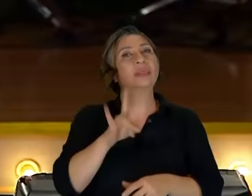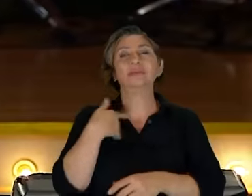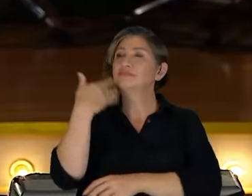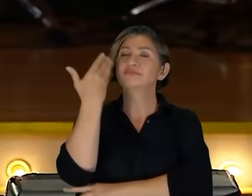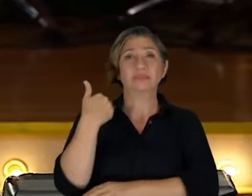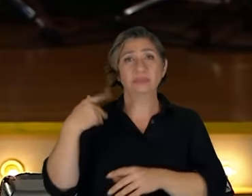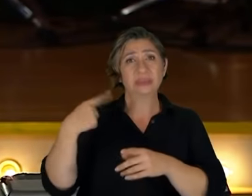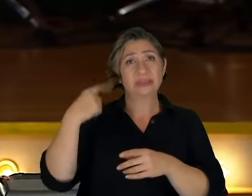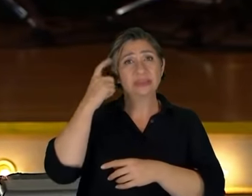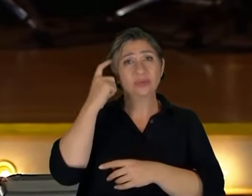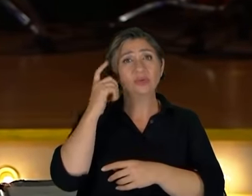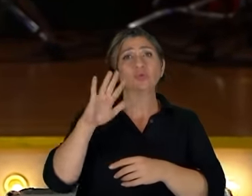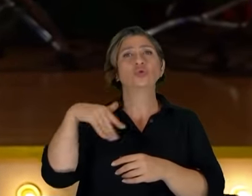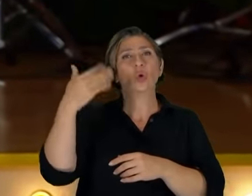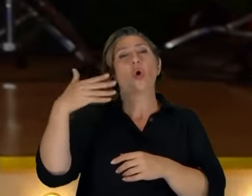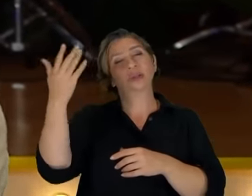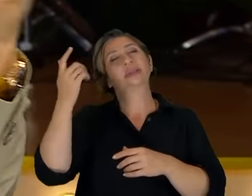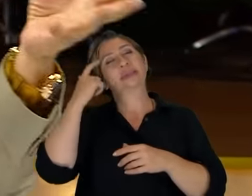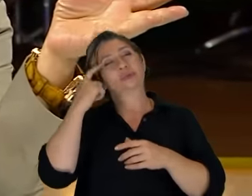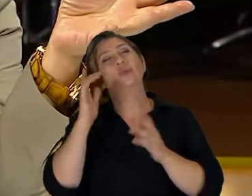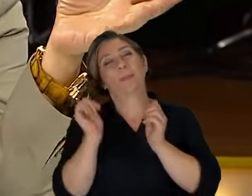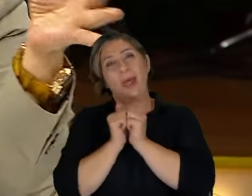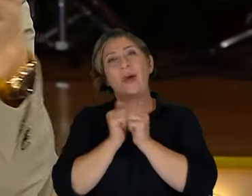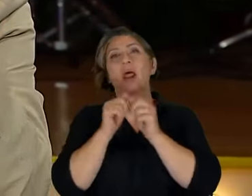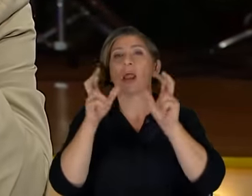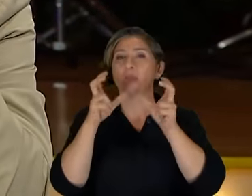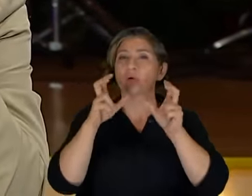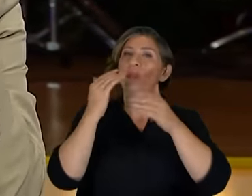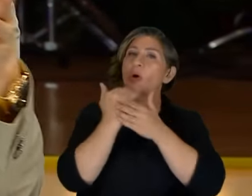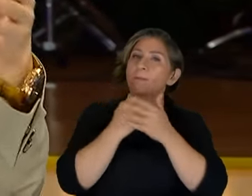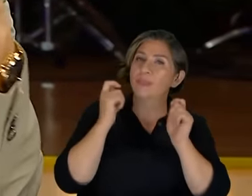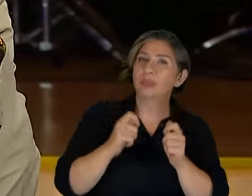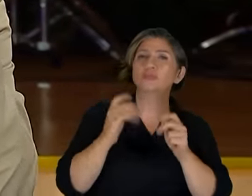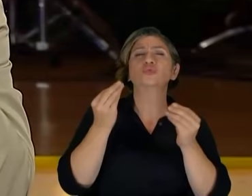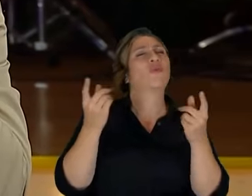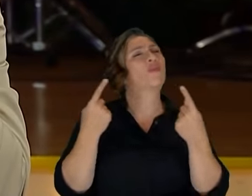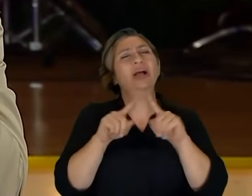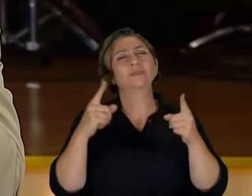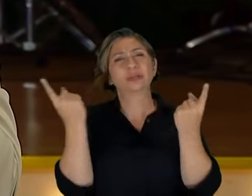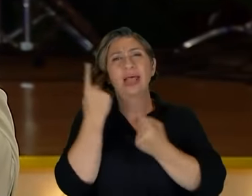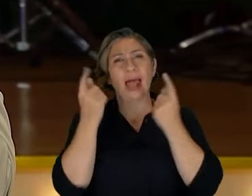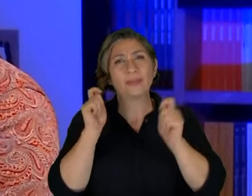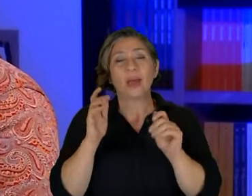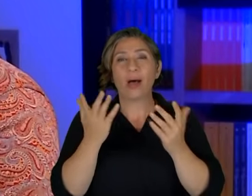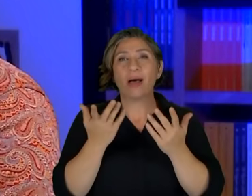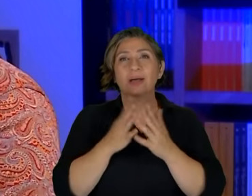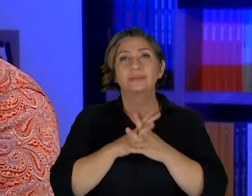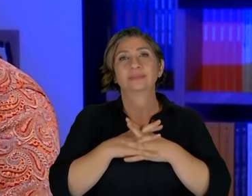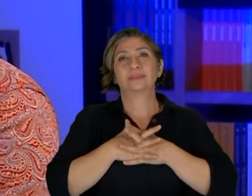ve tanışırdık da yani. Sonrasında da tanışıyorduk. Beraber hı-hı, radyo programları yaptık. Bir sürü şey yaptık ama